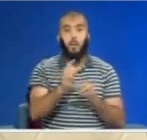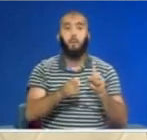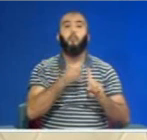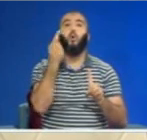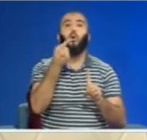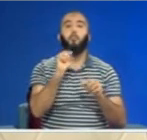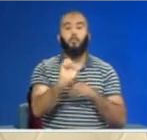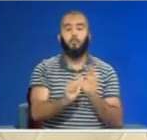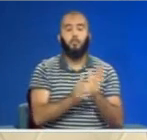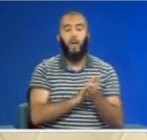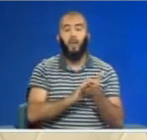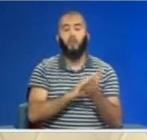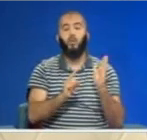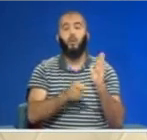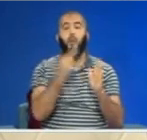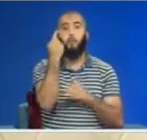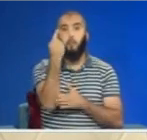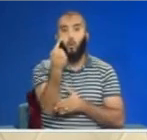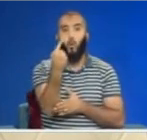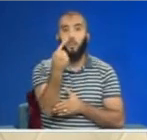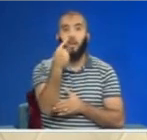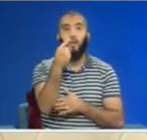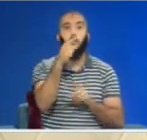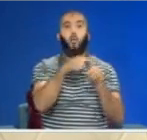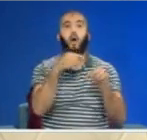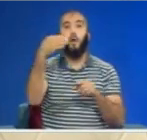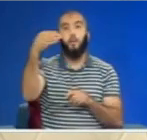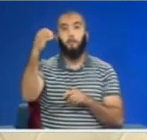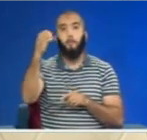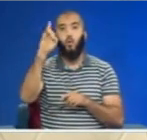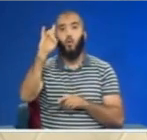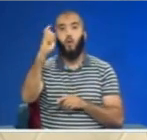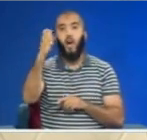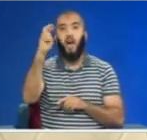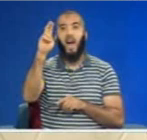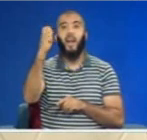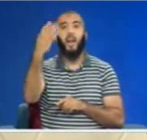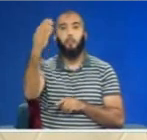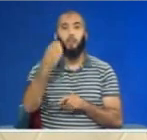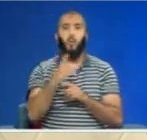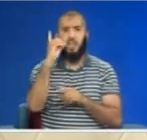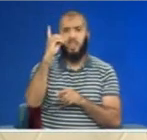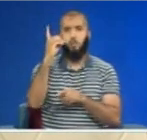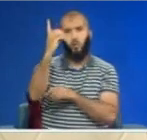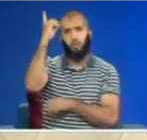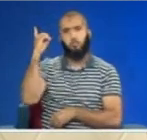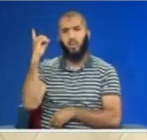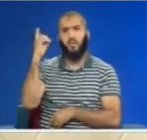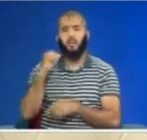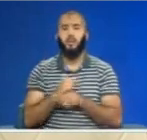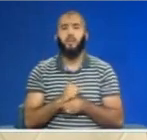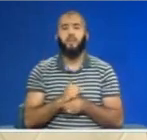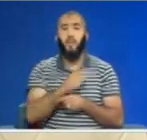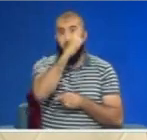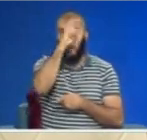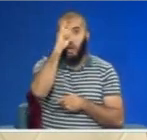الأحد اللي هو أول سبتمبر، وما دام هو الأحد العاشر من المحرم سيكون